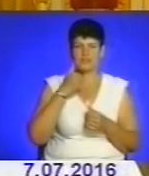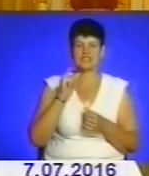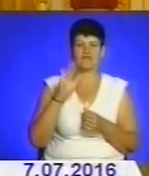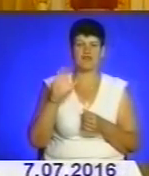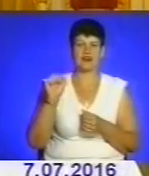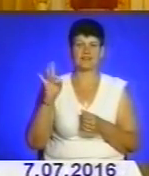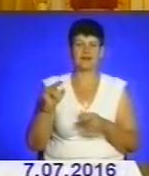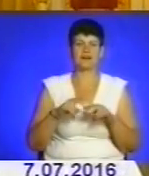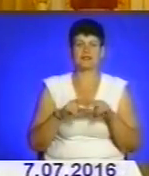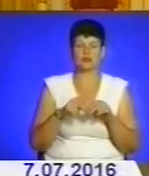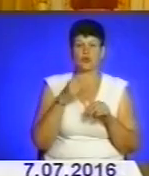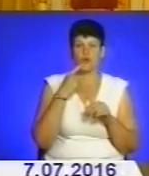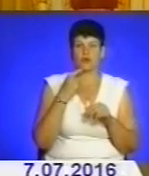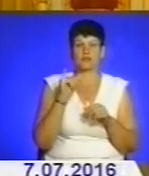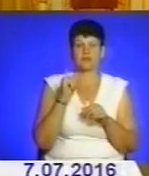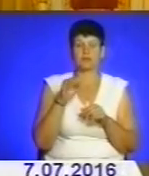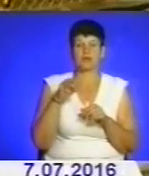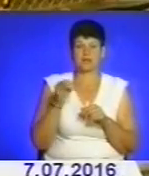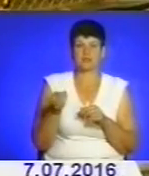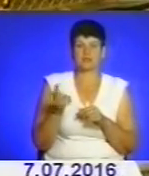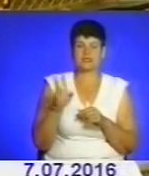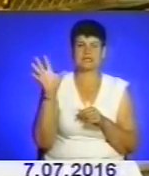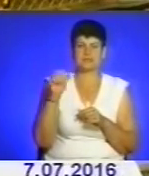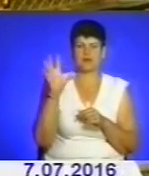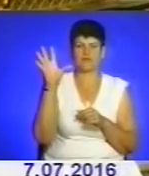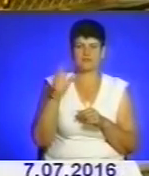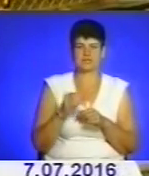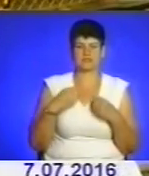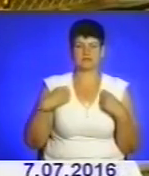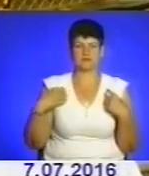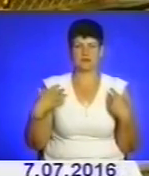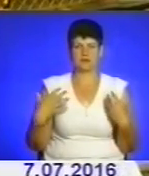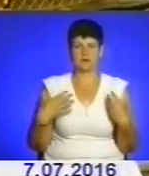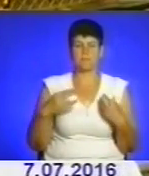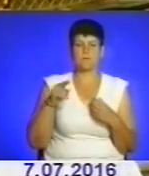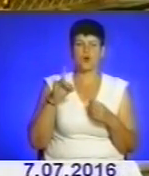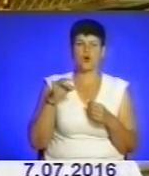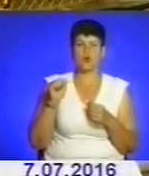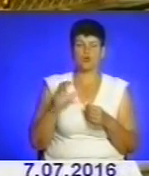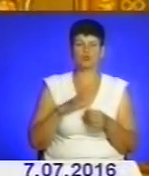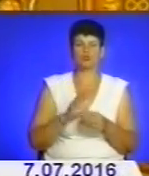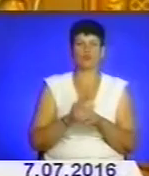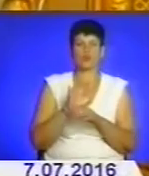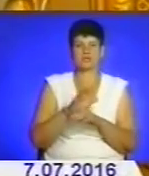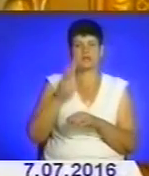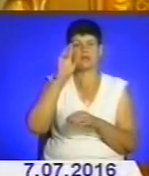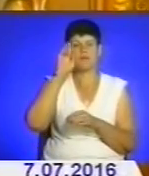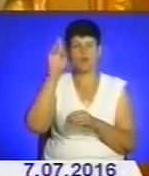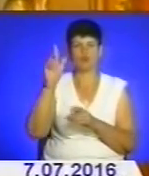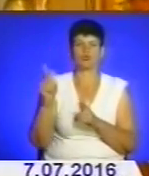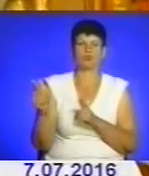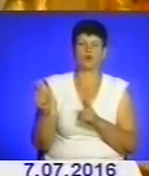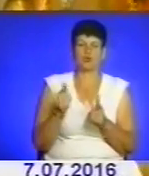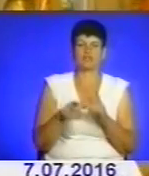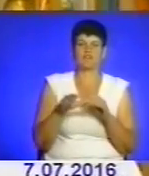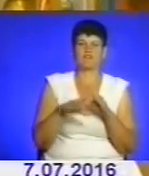народі кажуть, прийшов Іван Предтеча та й забрав всі свята на плечі. Пророк Іван Хреститель був посланий Богом, аби приготувати